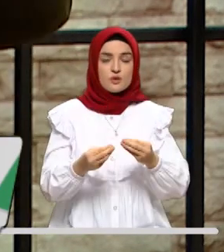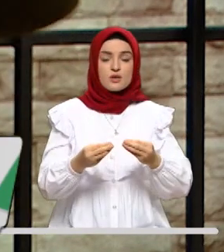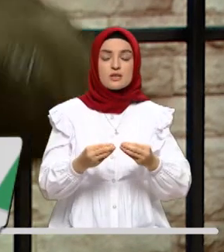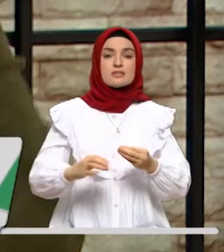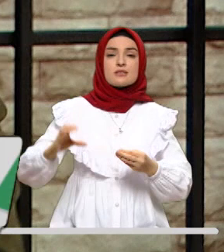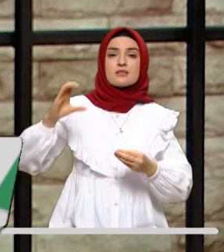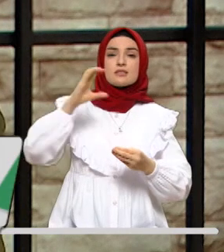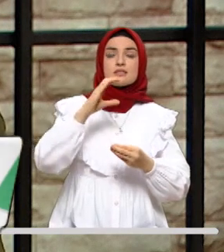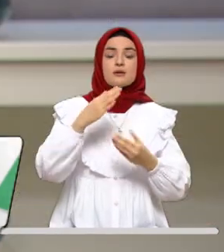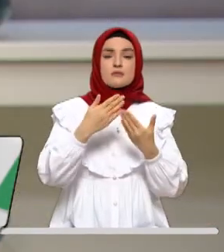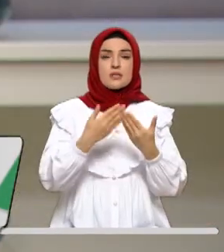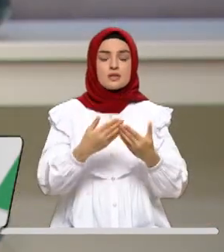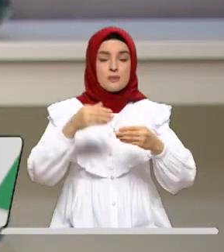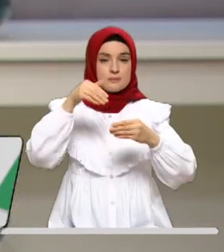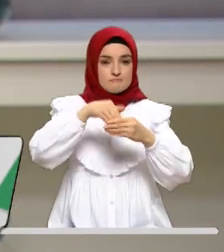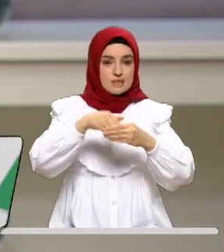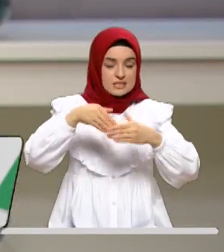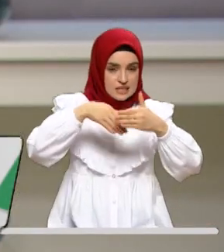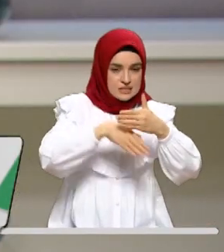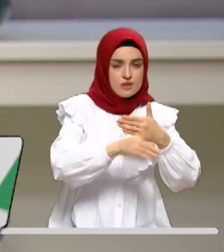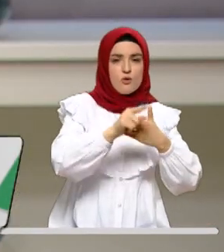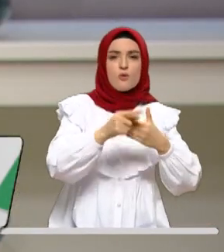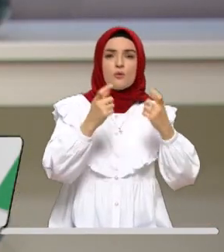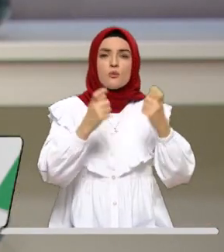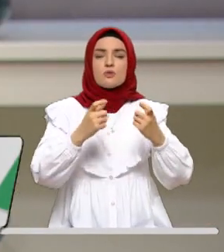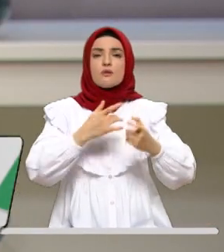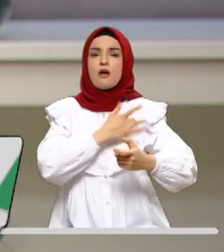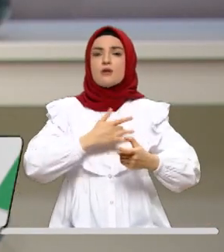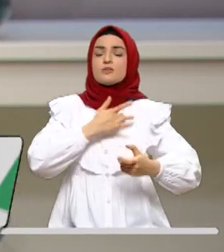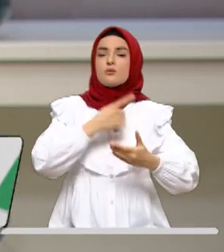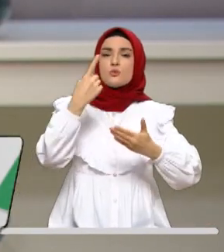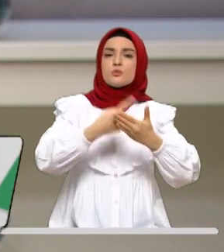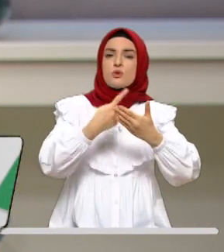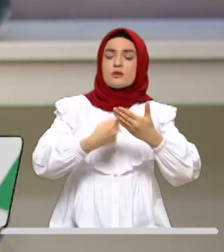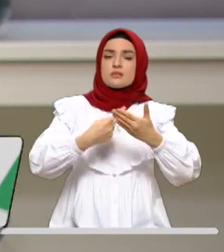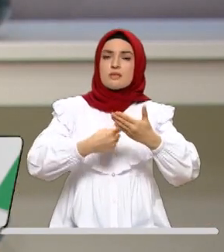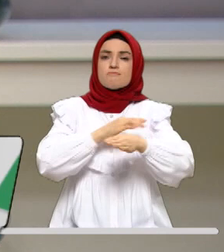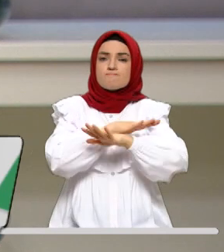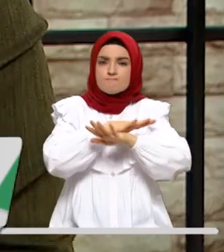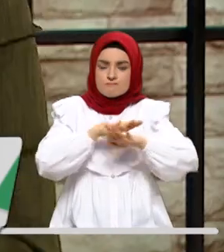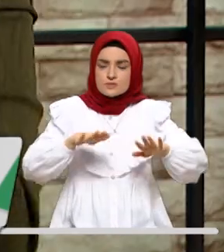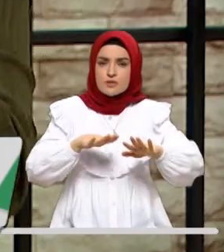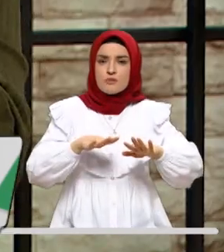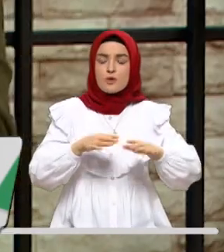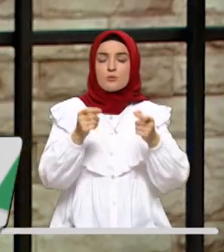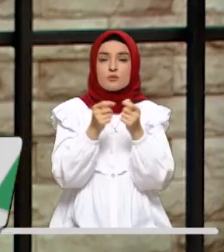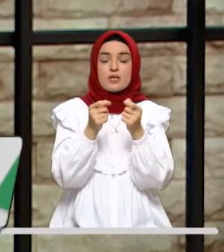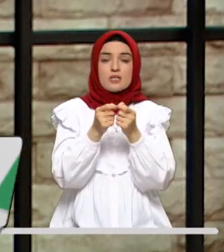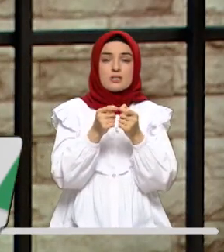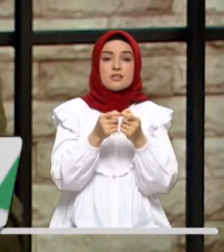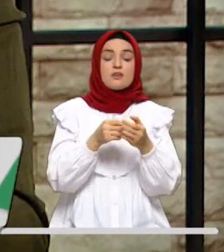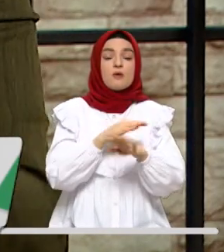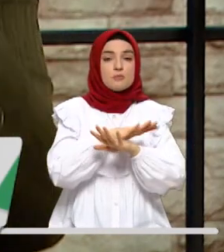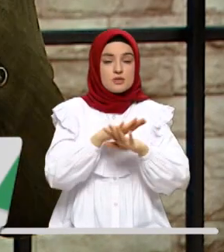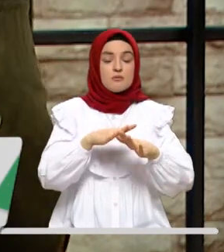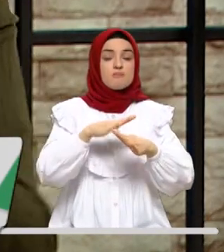sancağıyla birinci meclise indiler. Orada Anadolu'da Kur'an-ı Kerim hatimleri ve Buhari-i Şerif hatimleri yapılmıştı.